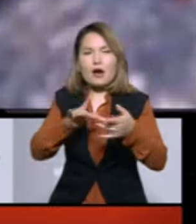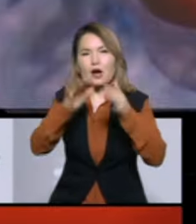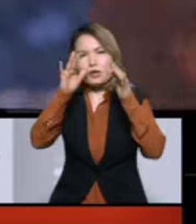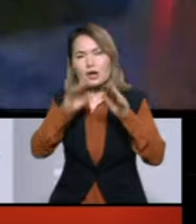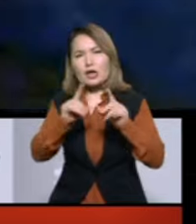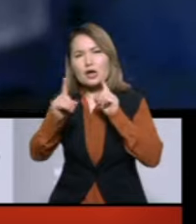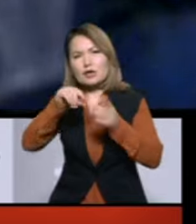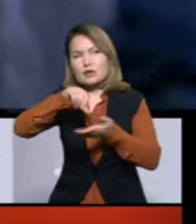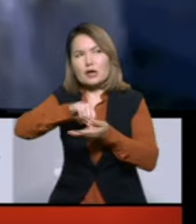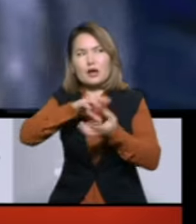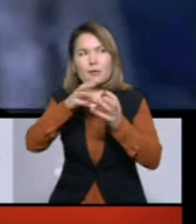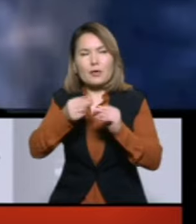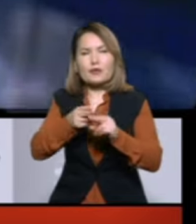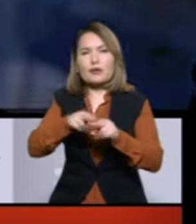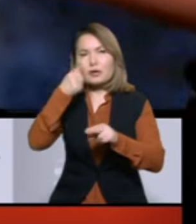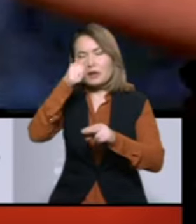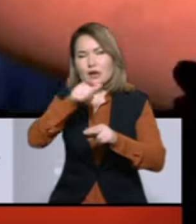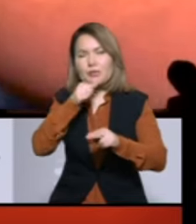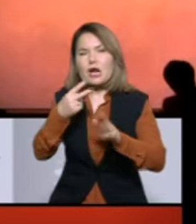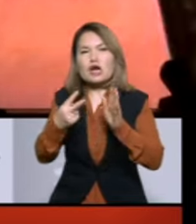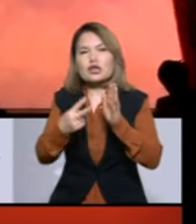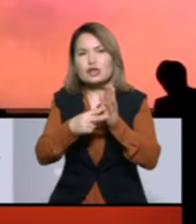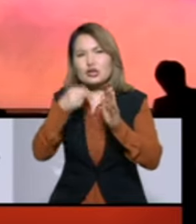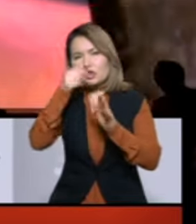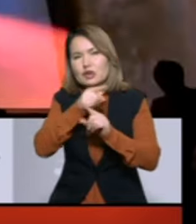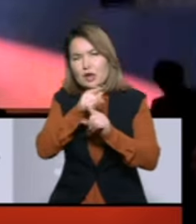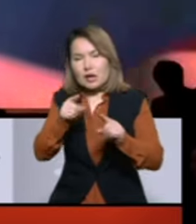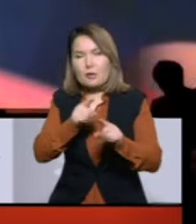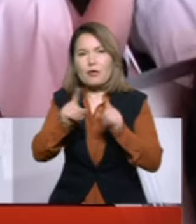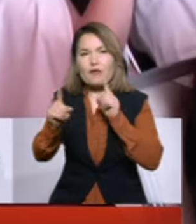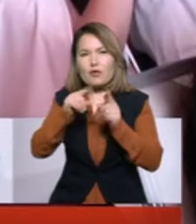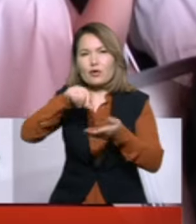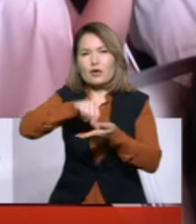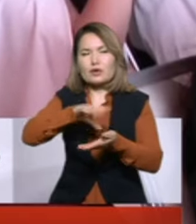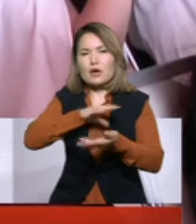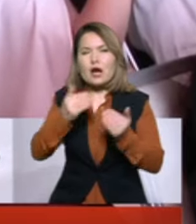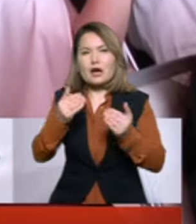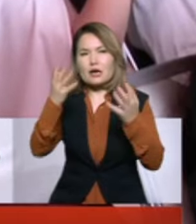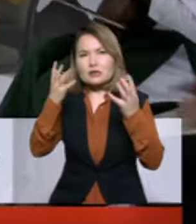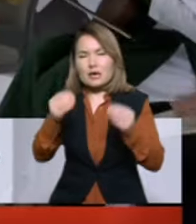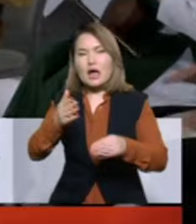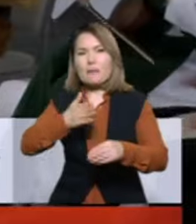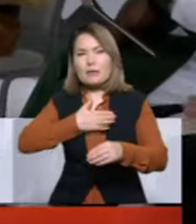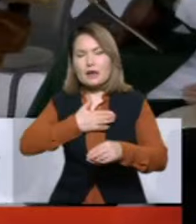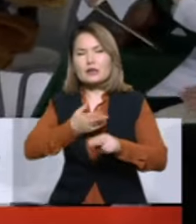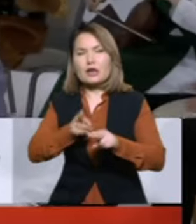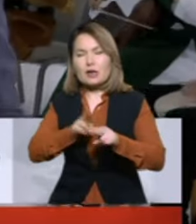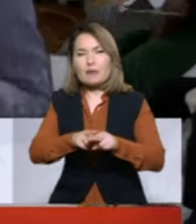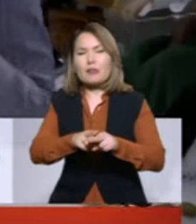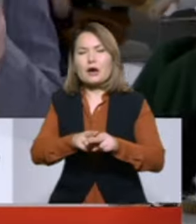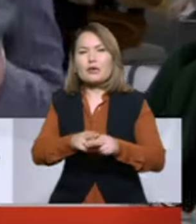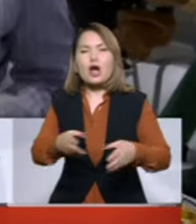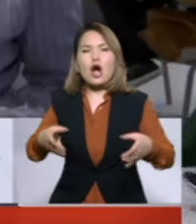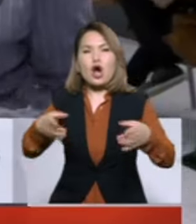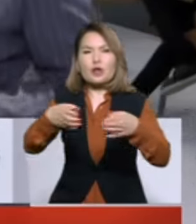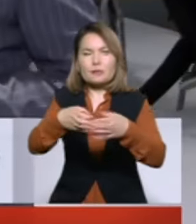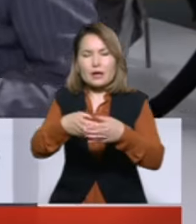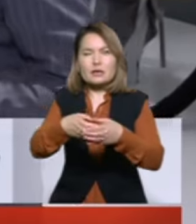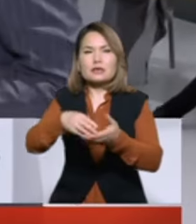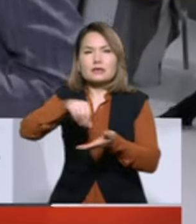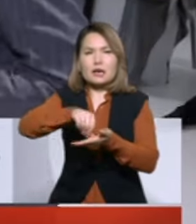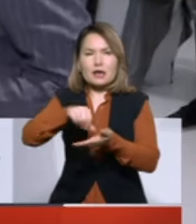Айта кетейік, бұл форум биыл 7-ші жыл қатарынан өтіп жатыр. Дәл қазір менің қасымда ұйымдастырушы осы